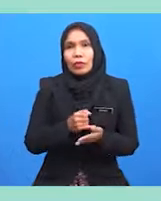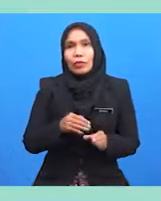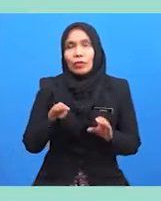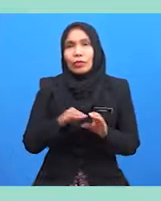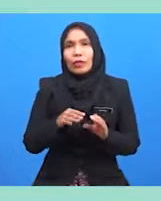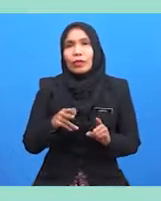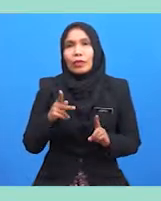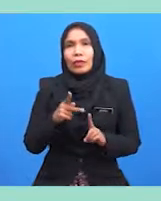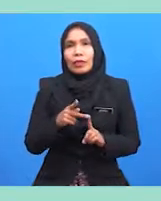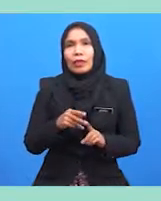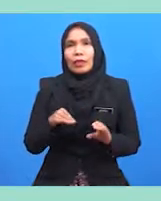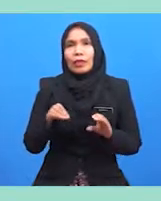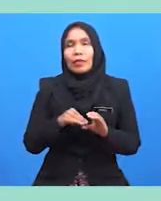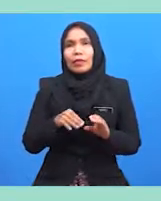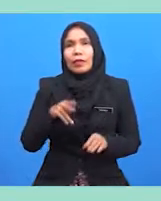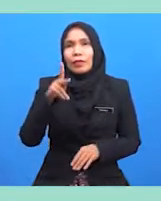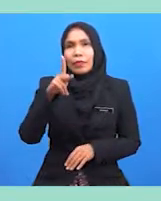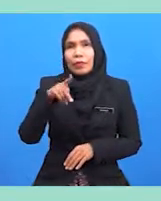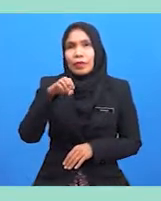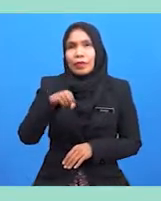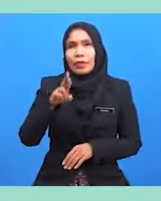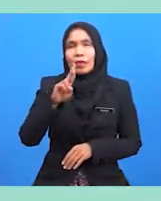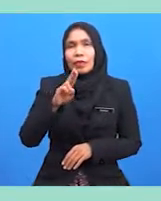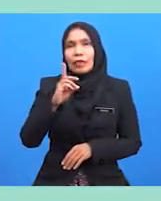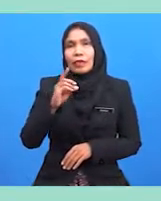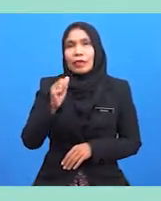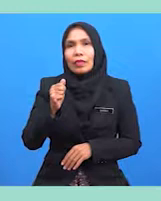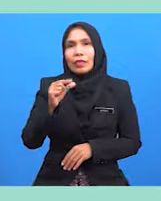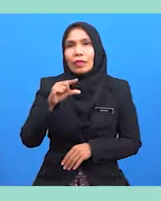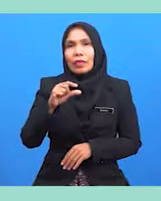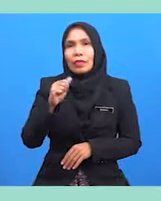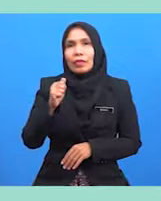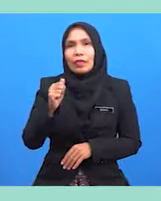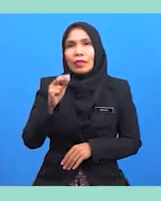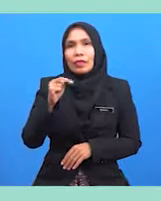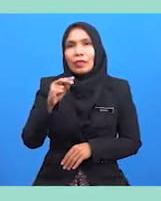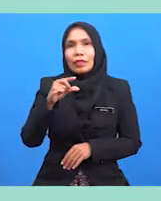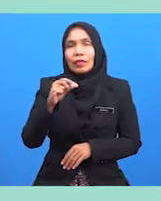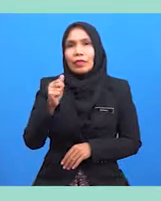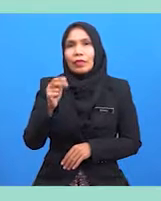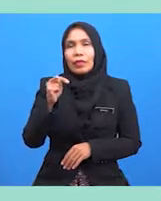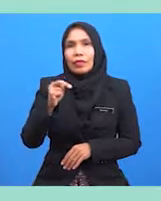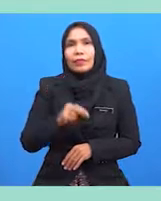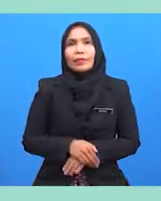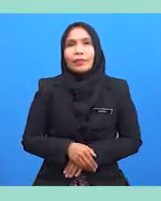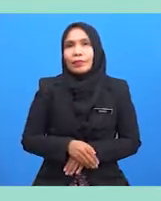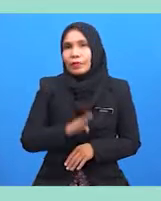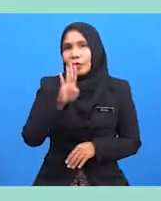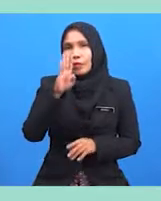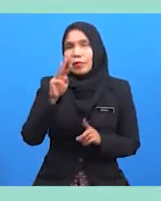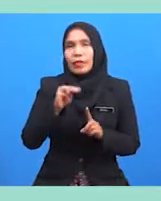markah. Berdasarkan kata tugas soalan SPM 2018 yang ditunjukkan di